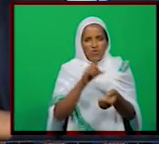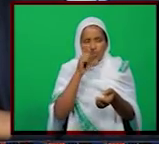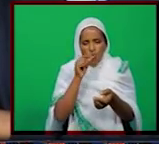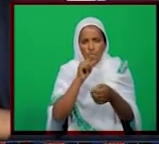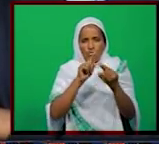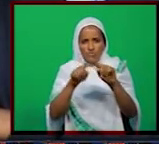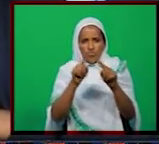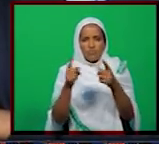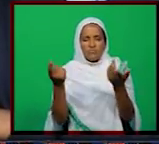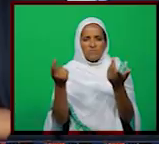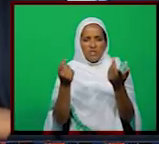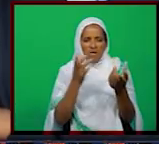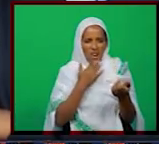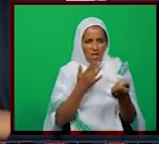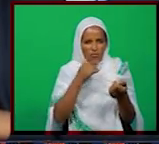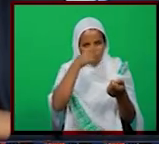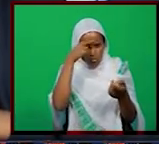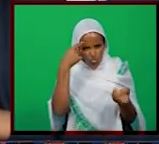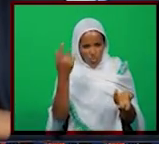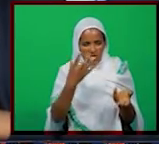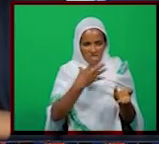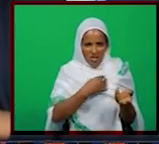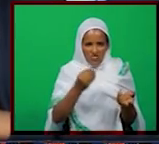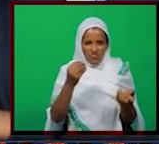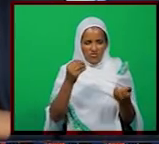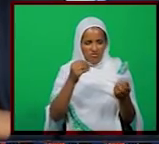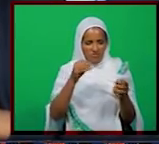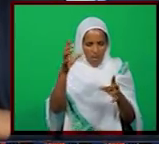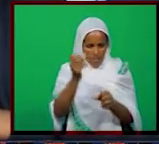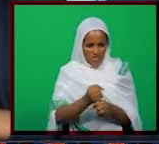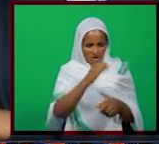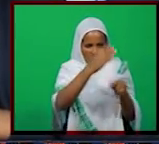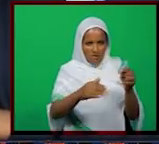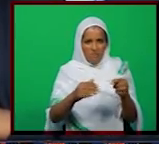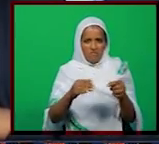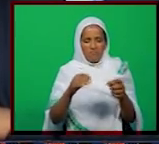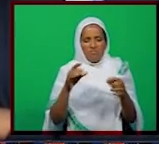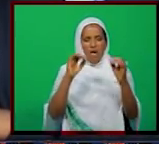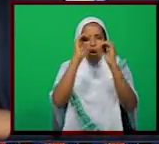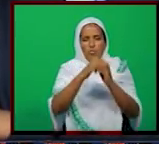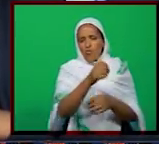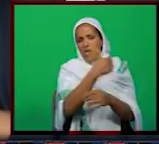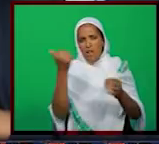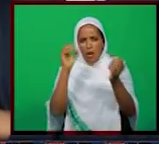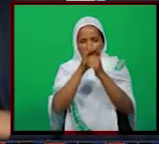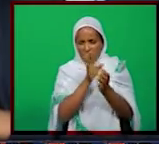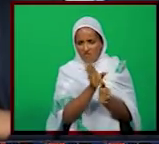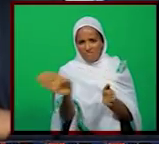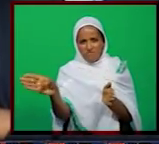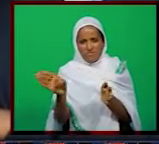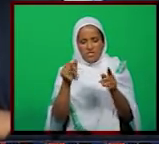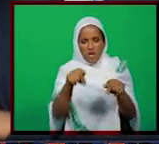በግ፣ ዶሮ፣ ልዩ ልዩ ቀለማት ያላቸው በጎች እና ዶሮች እያረዱ የሚያከብሩት አምልኮ በዓል ነው።